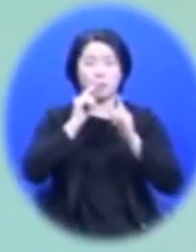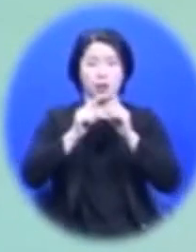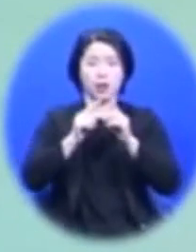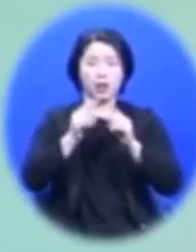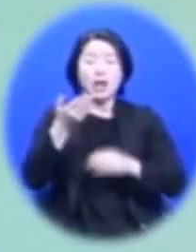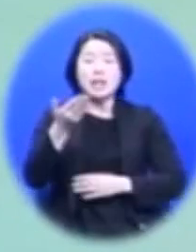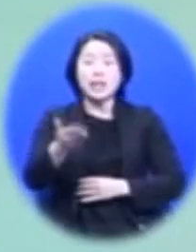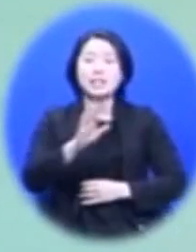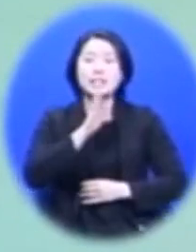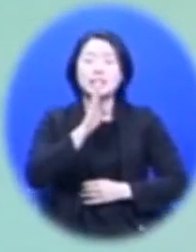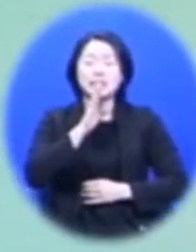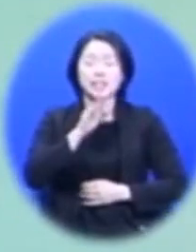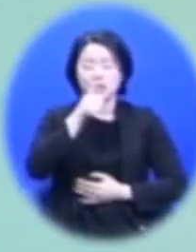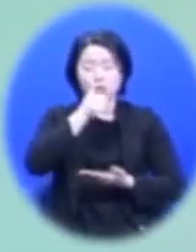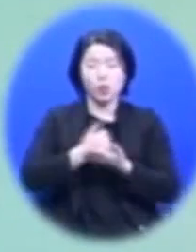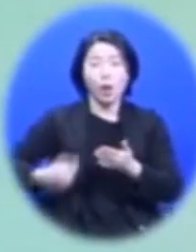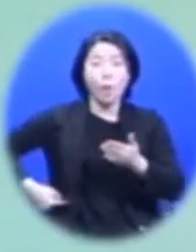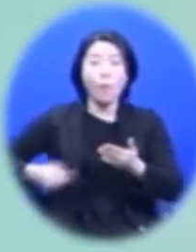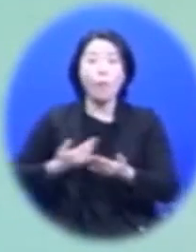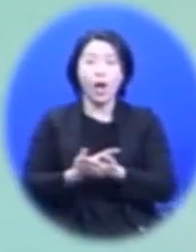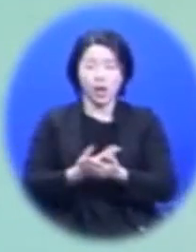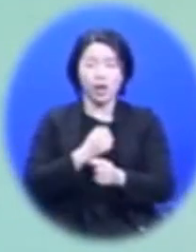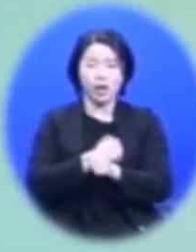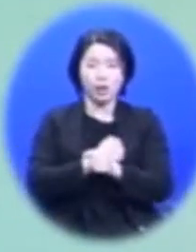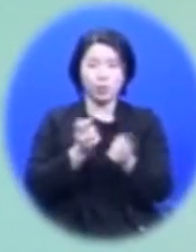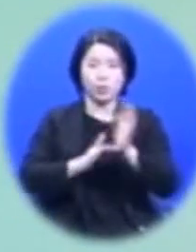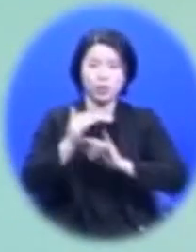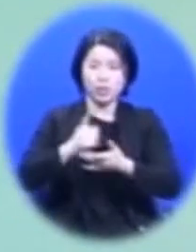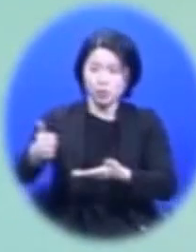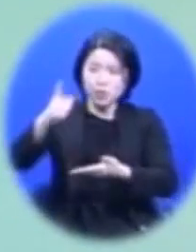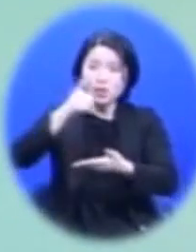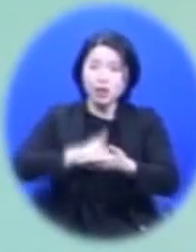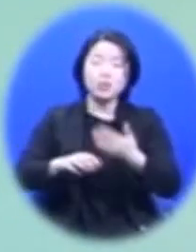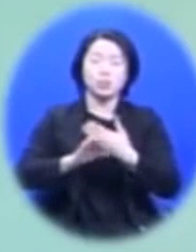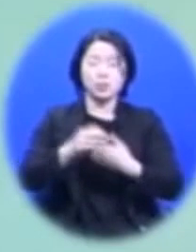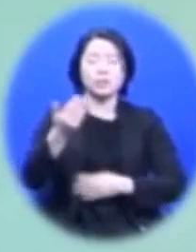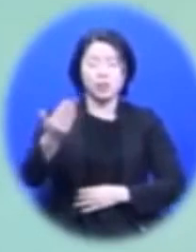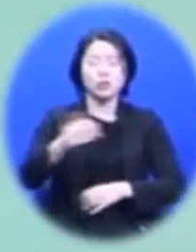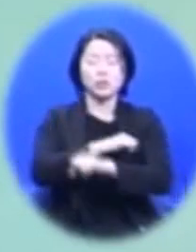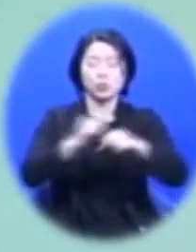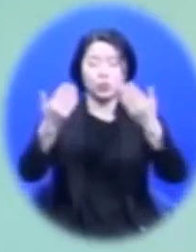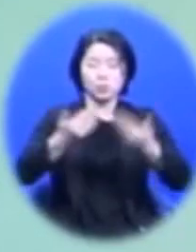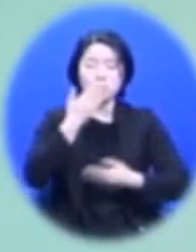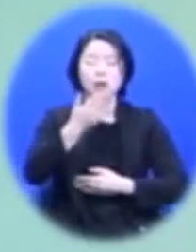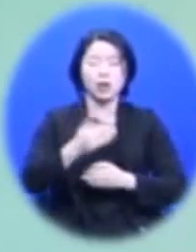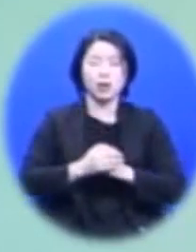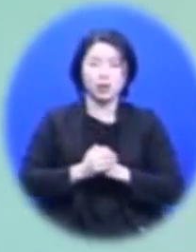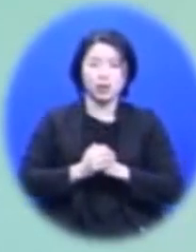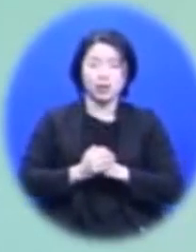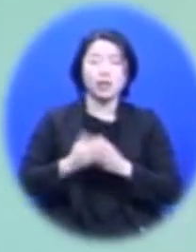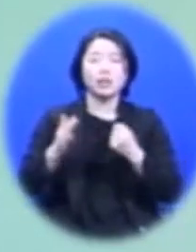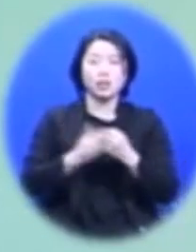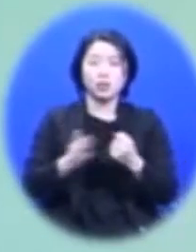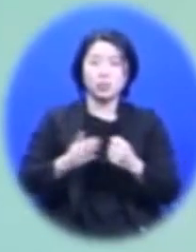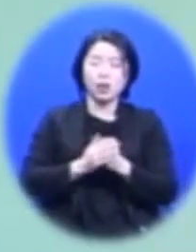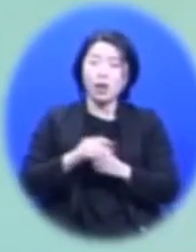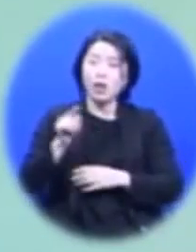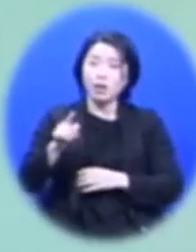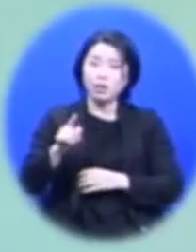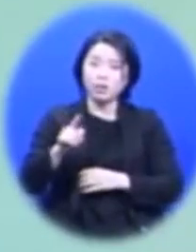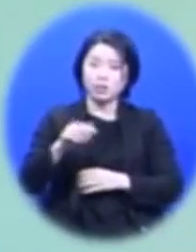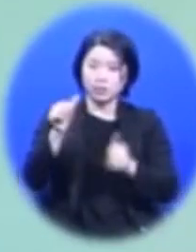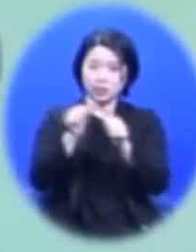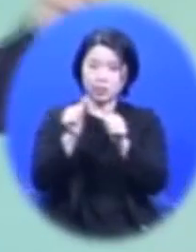당신이 진심으로 죄를 회개하고 그리고 예수님을 영접하면 당신도 용서받을 수 있습니다. 그랬더니 그 사람이 방에